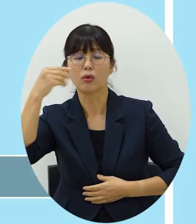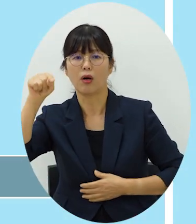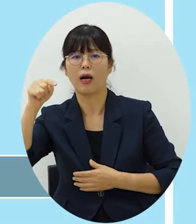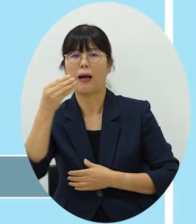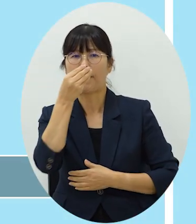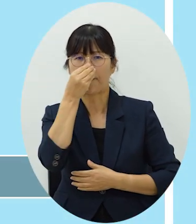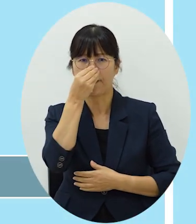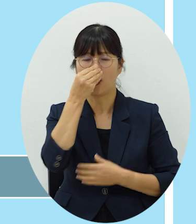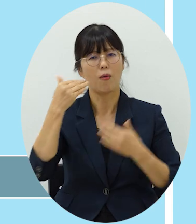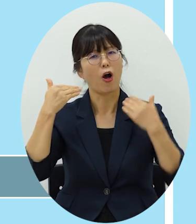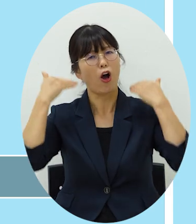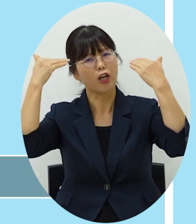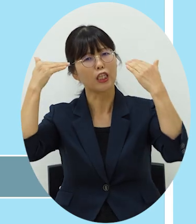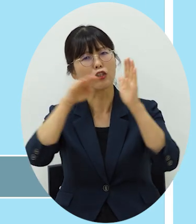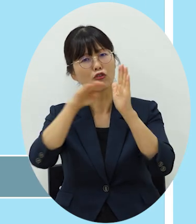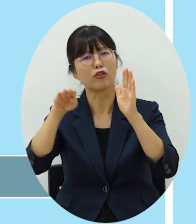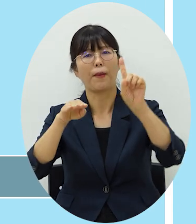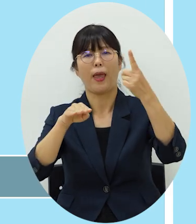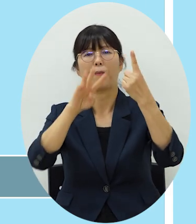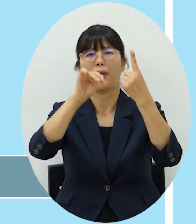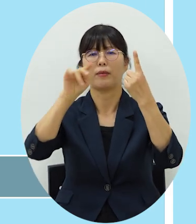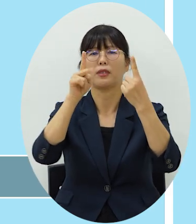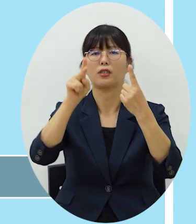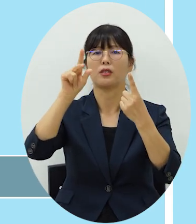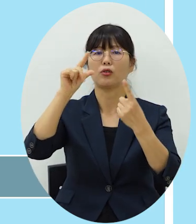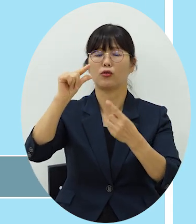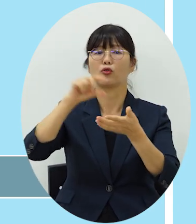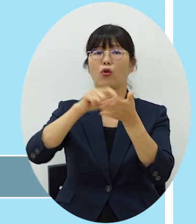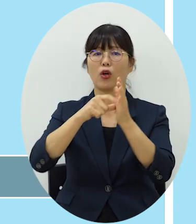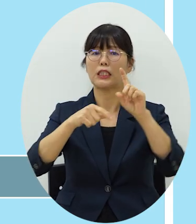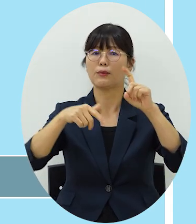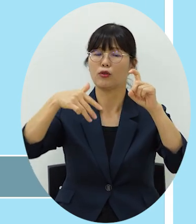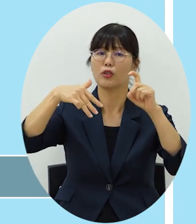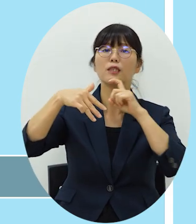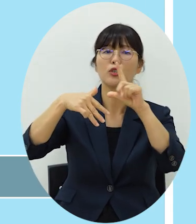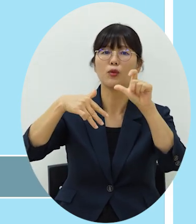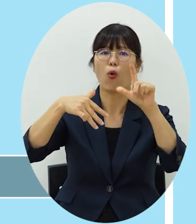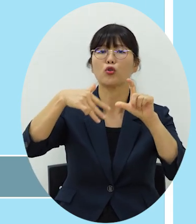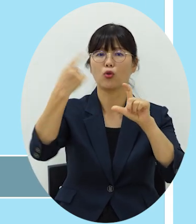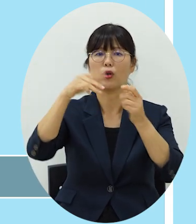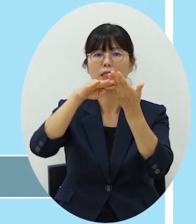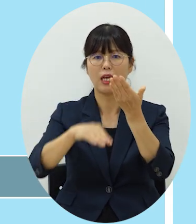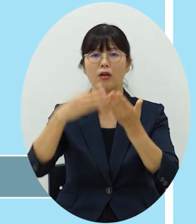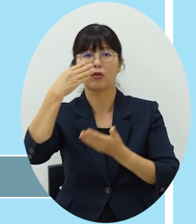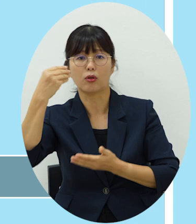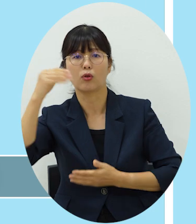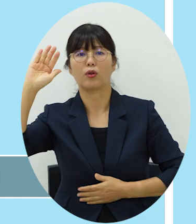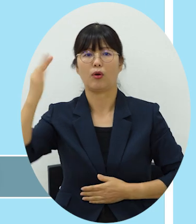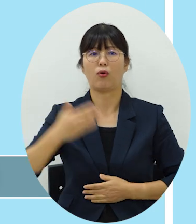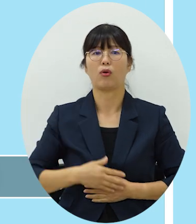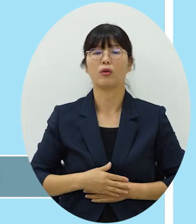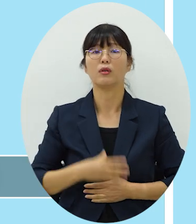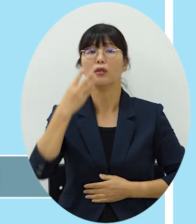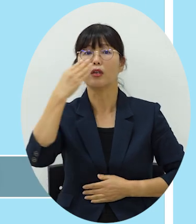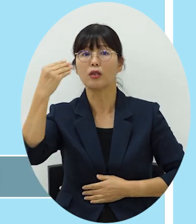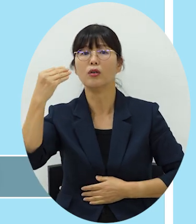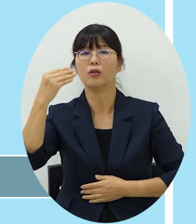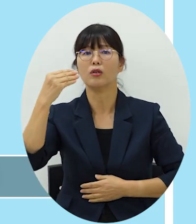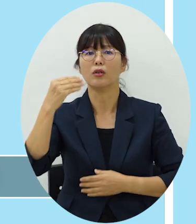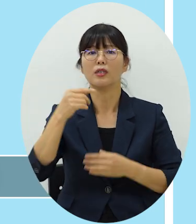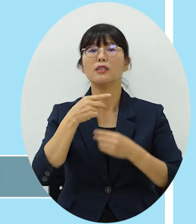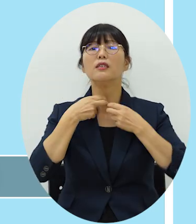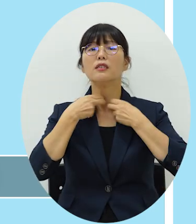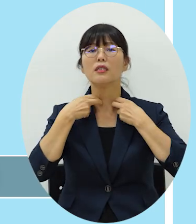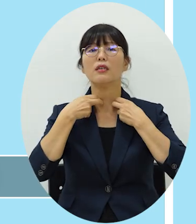압력은 성인 기준 약 100 정도로 15초 이하로 흡인을 시행합니다. 흡인 순서는